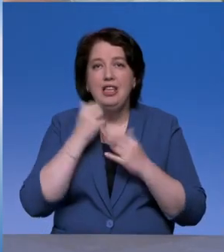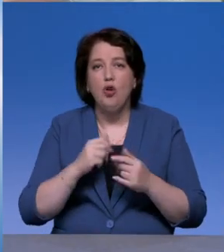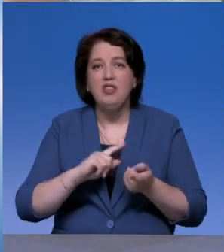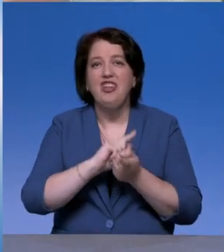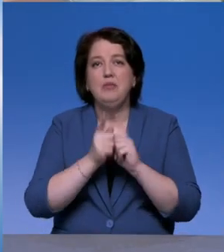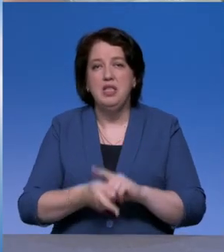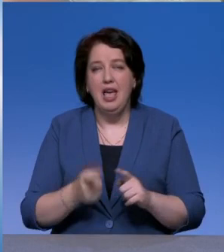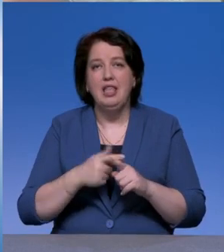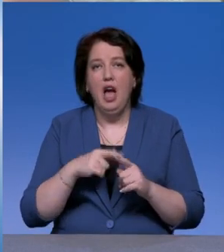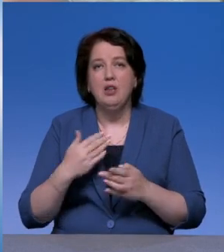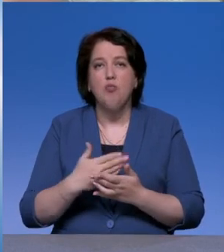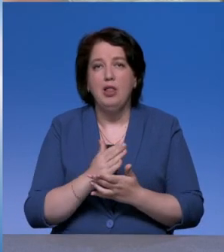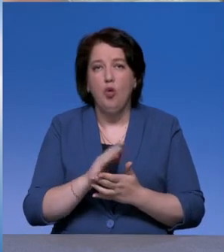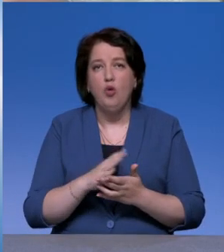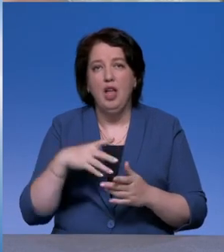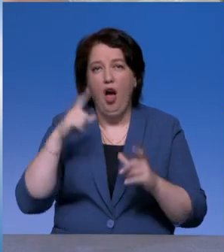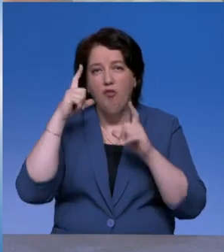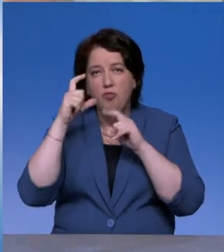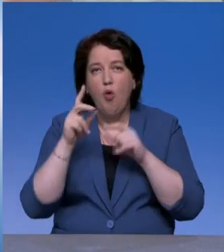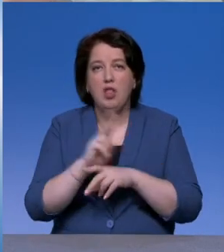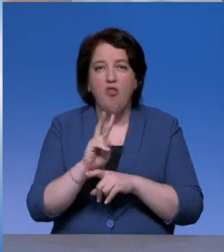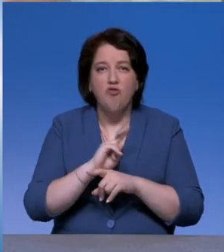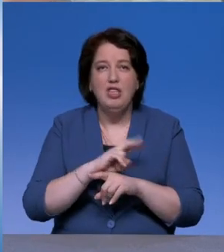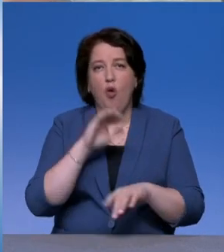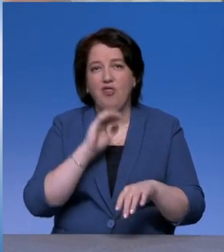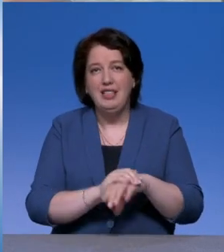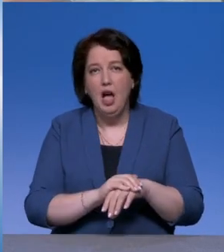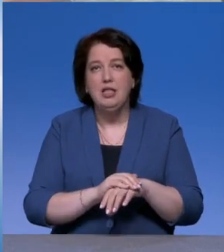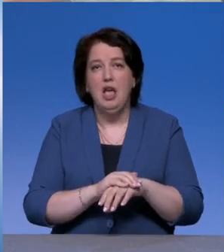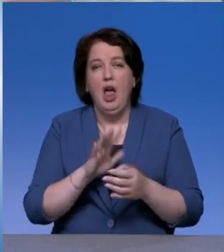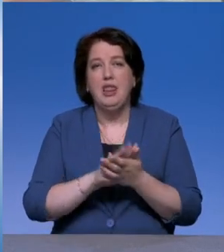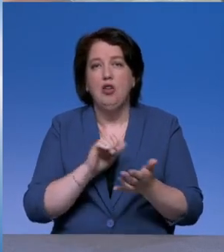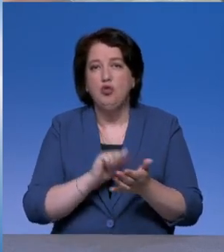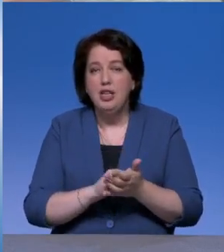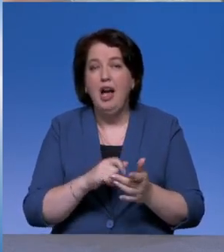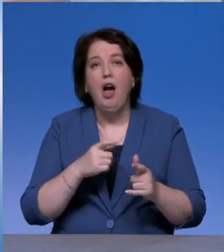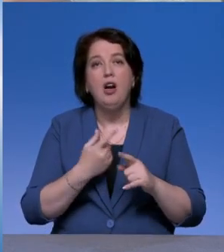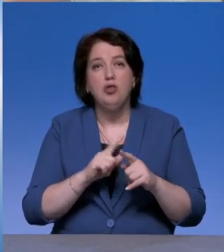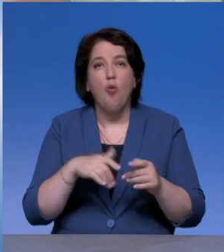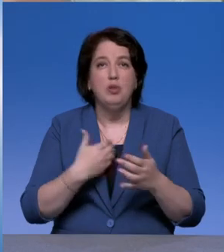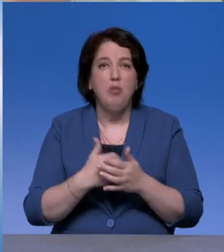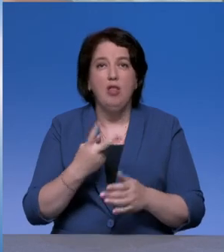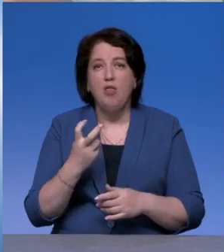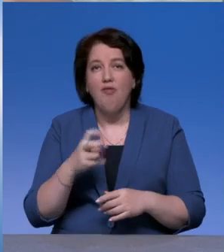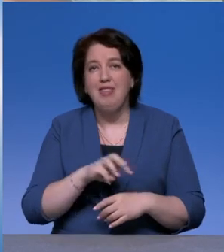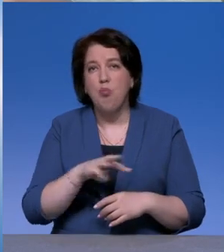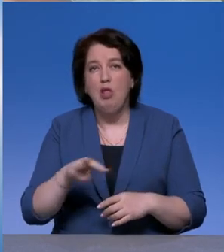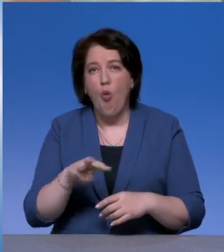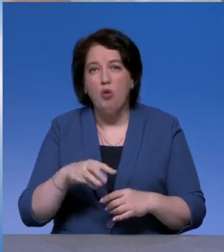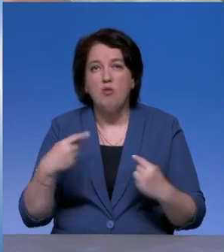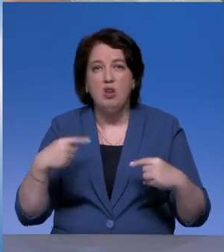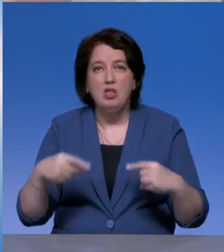к системе фото-видеофиксации нарушений, когда у нас уже около 200 миллионов